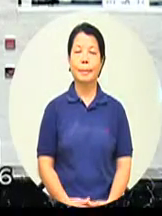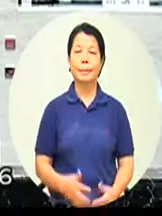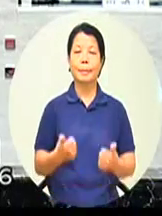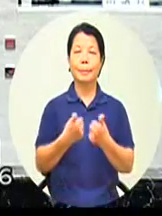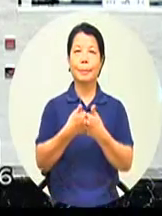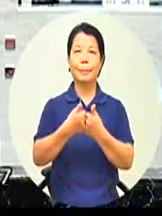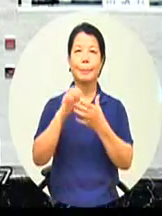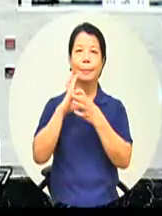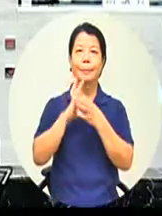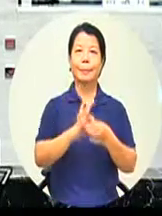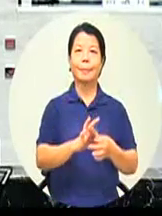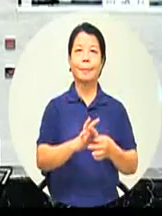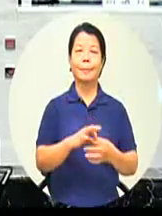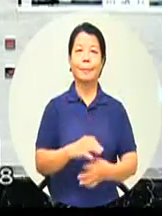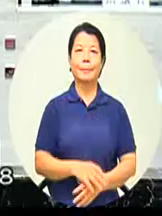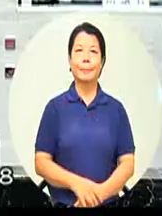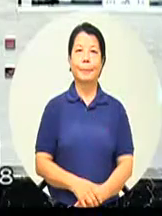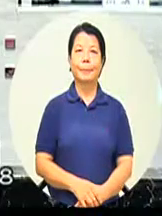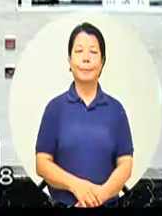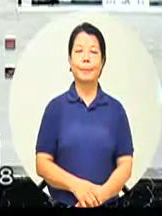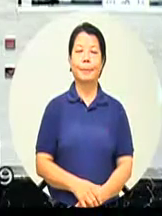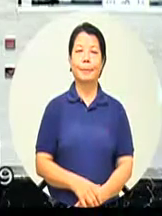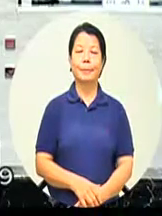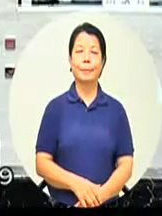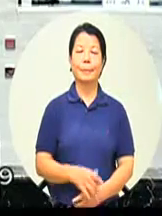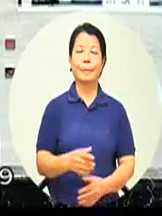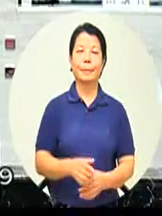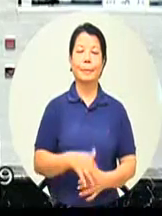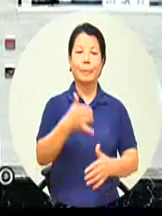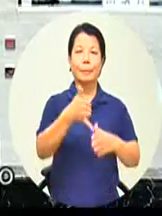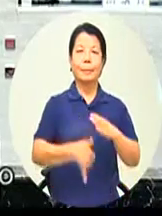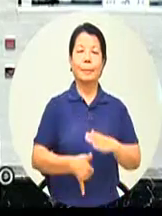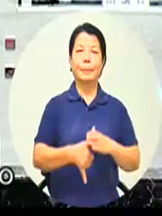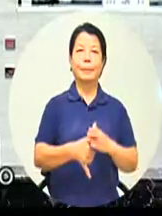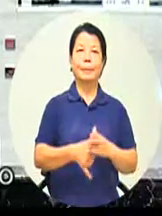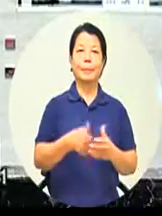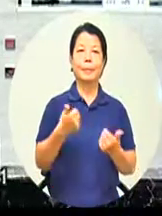继续开会，来审一张审议员，时间十五分钟。